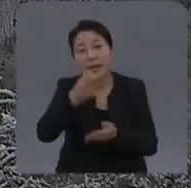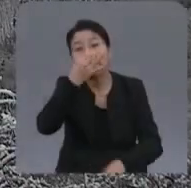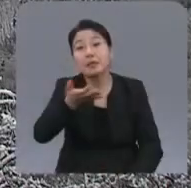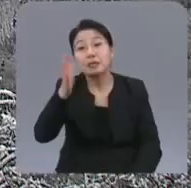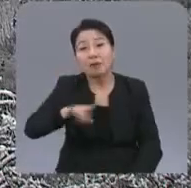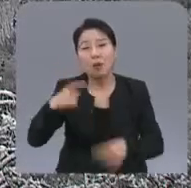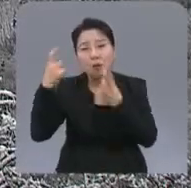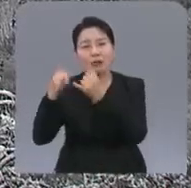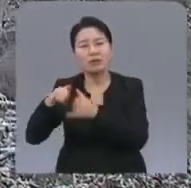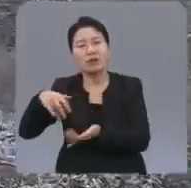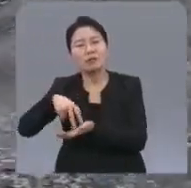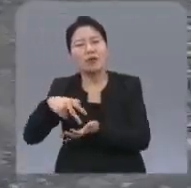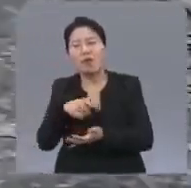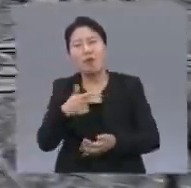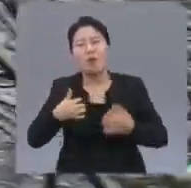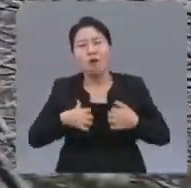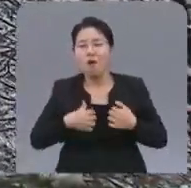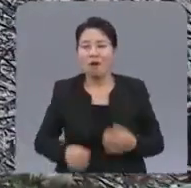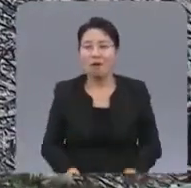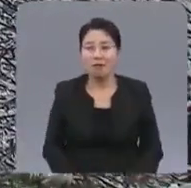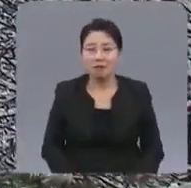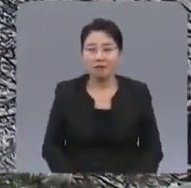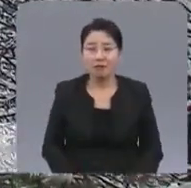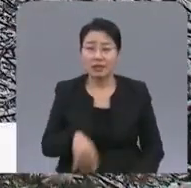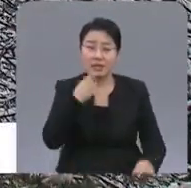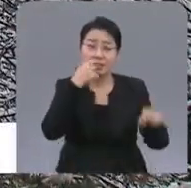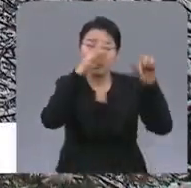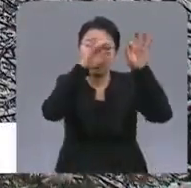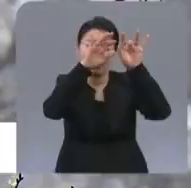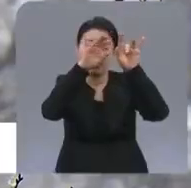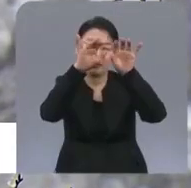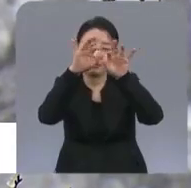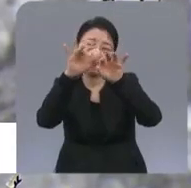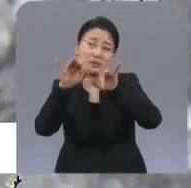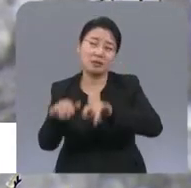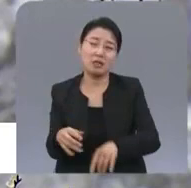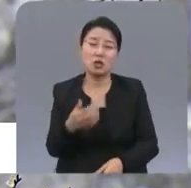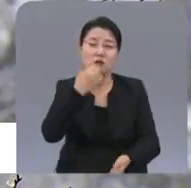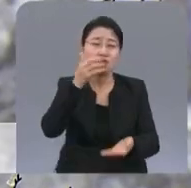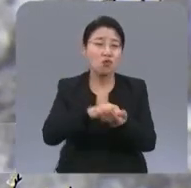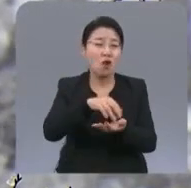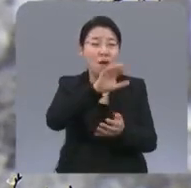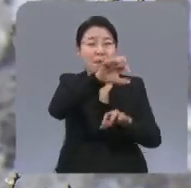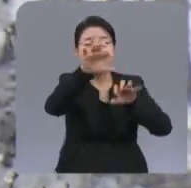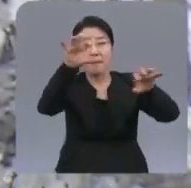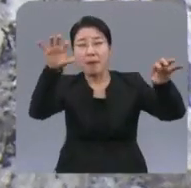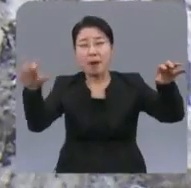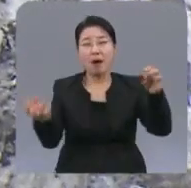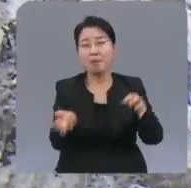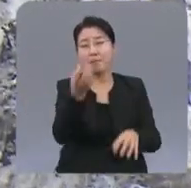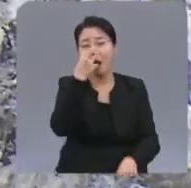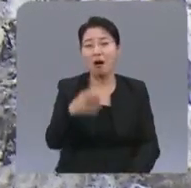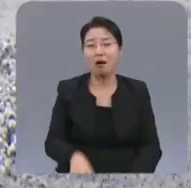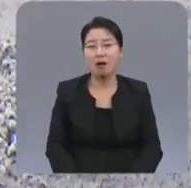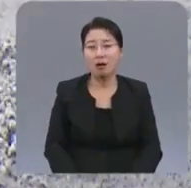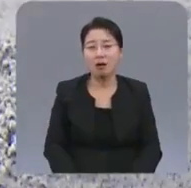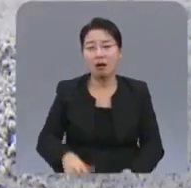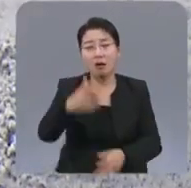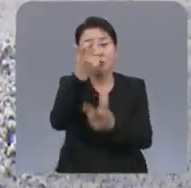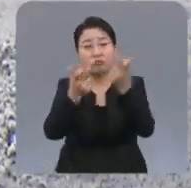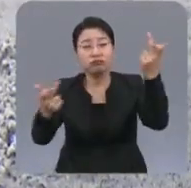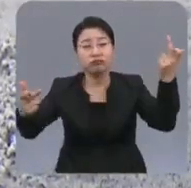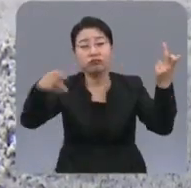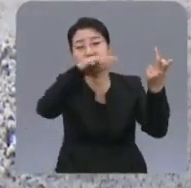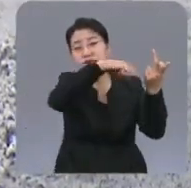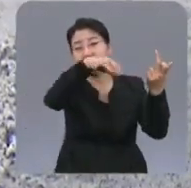sau trận tuyết rơi dày núi so rác ở tỉnh kangwon mang một diện mạo Mỹ Lệ khi sáu định núi đá chìm trong màn mây mù toàn bộ khung